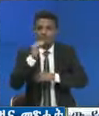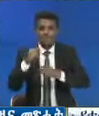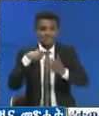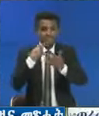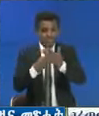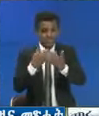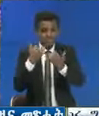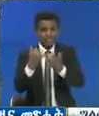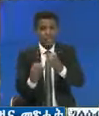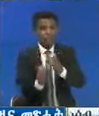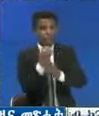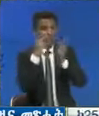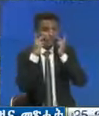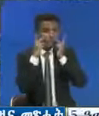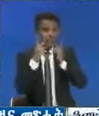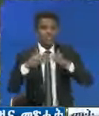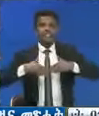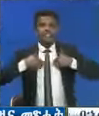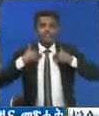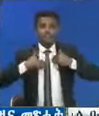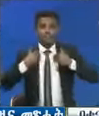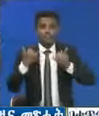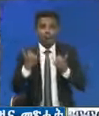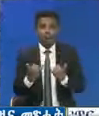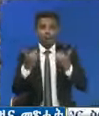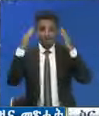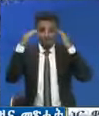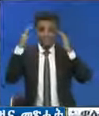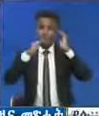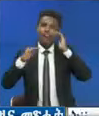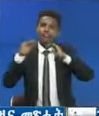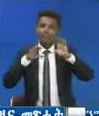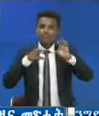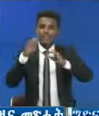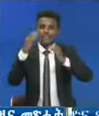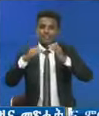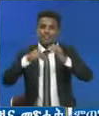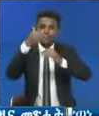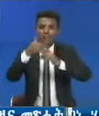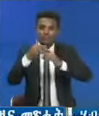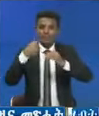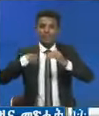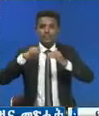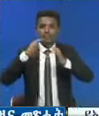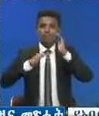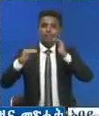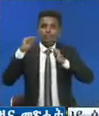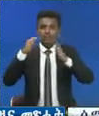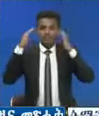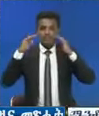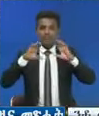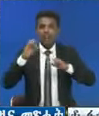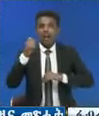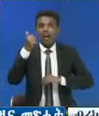ለምቷል። የእነሱ አይቼ ደስ ብሎኛል። እኛ እንደውም ተስፋችን የበለጠ ለማድረግ ነው። የሚቀጥሉት ደግሞ ተኛ የበለጡ እንዲሆን ተስፋ አለኝ እኔ። አርጎባል